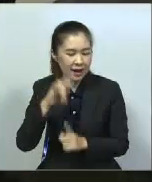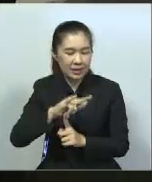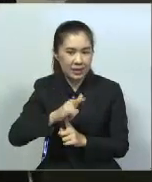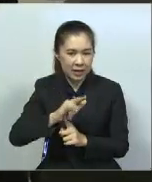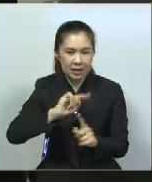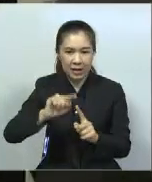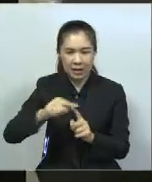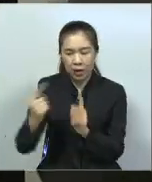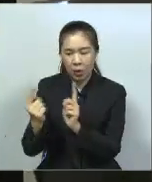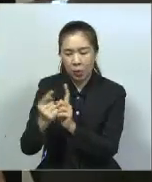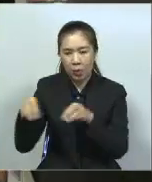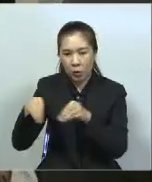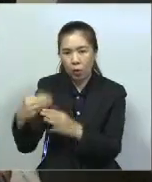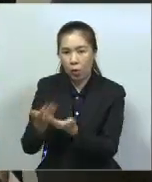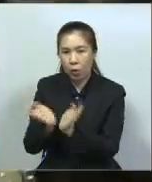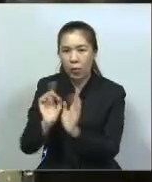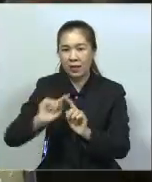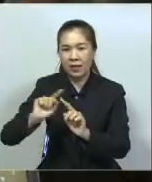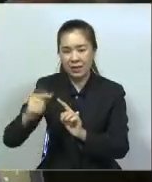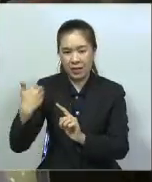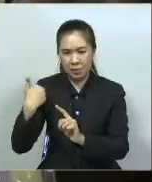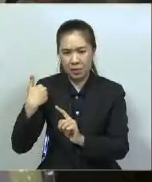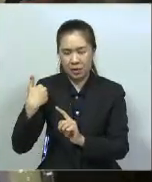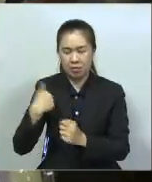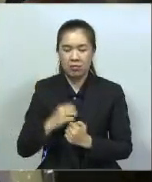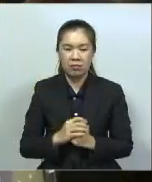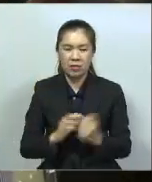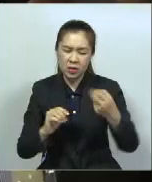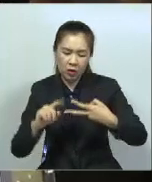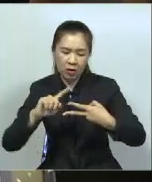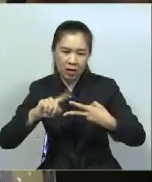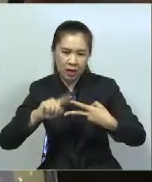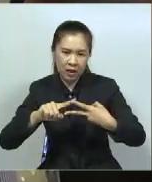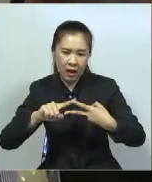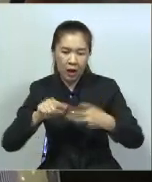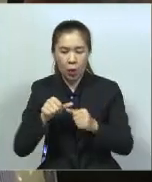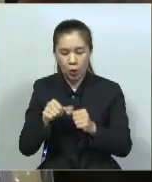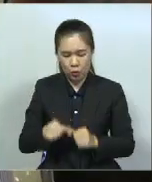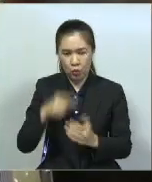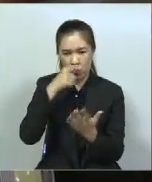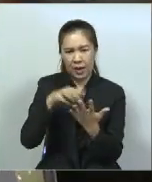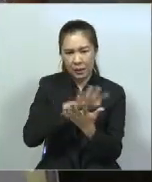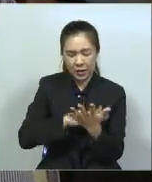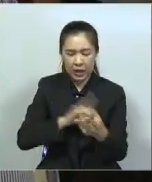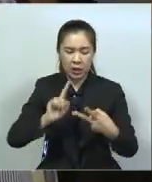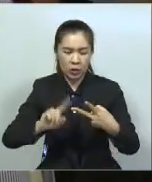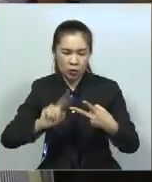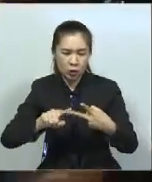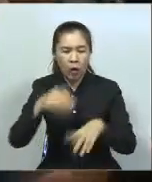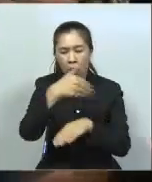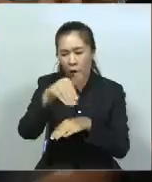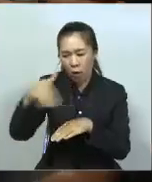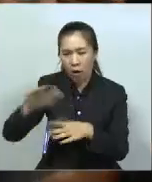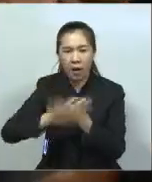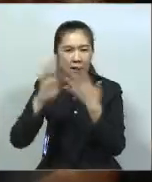านกับบุคคลใกล้ชิดซึ่งเบาะแสตอนนี้มาจาก2ทางค่ะมีทั้งบอกว่าอยู่ในประเทศแล้วก็มีบอกออกนอกประเทศไปแล้